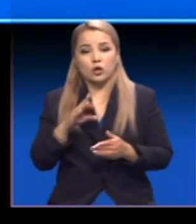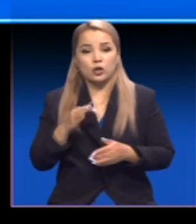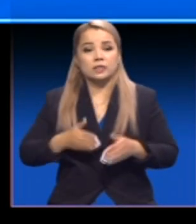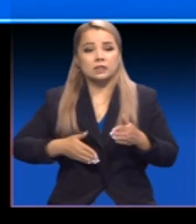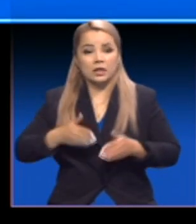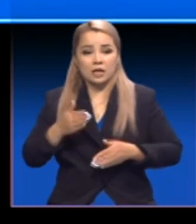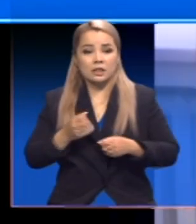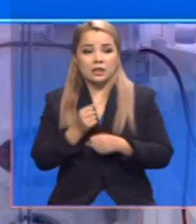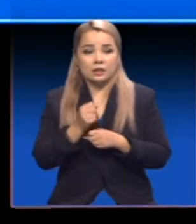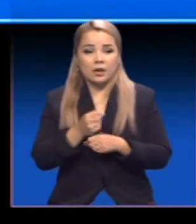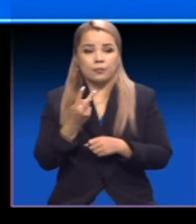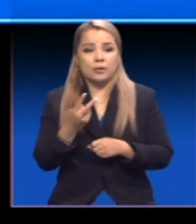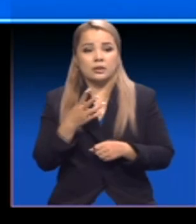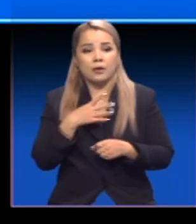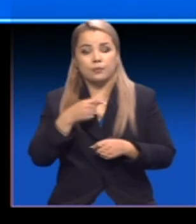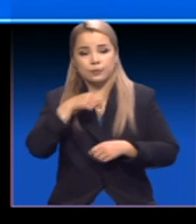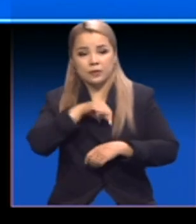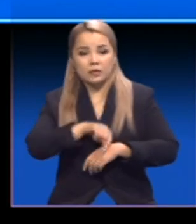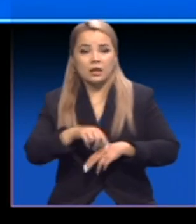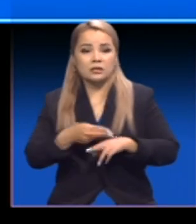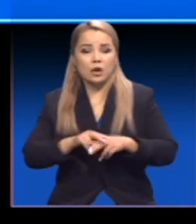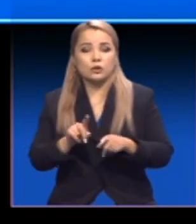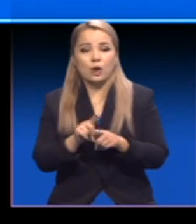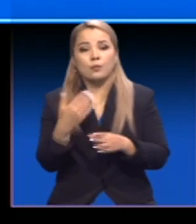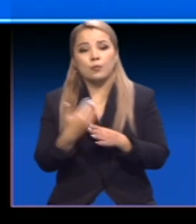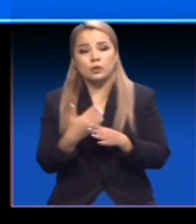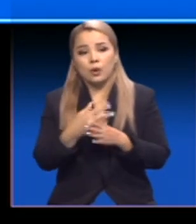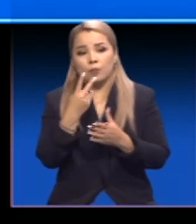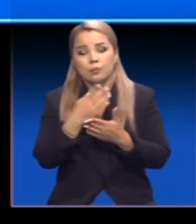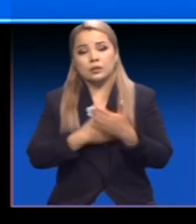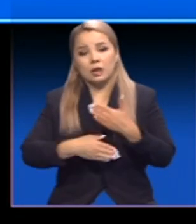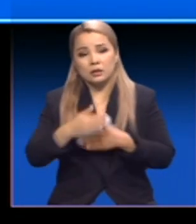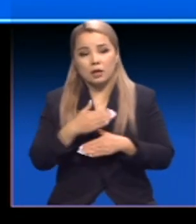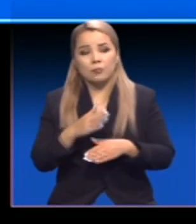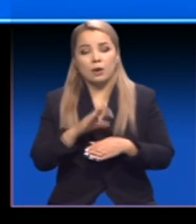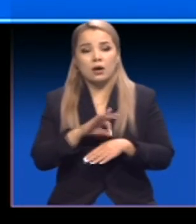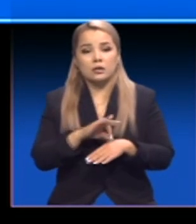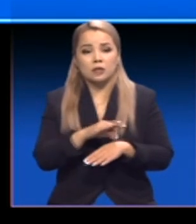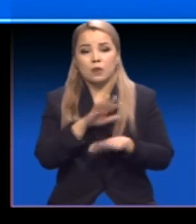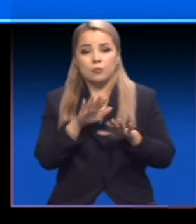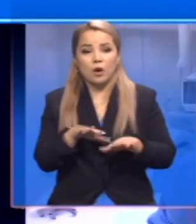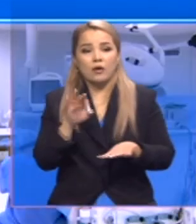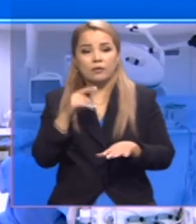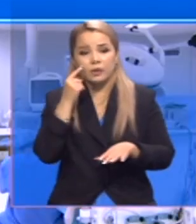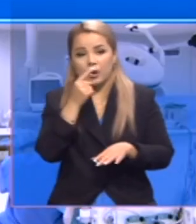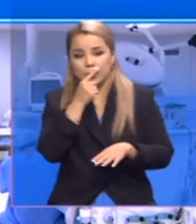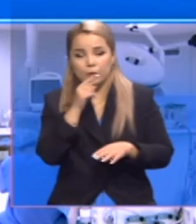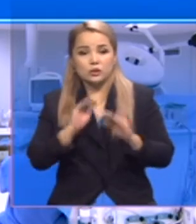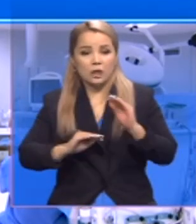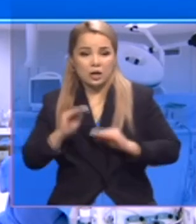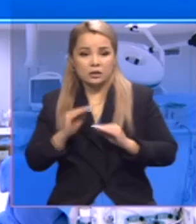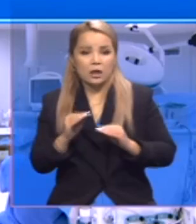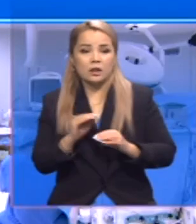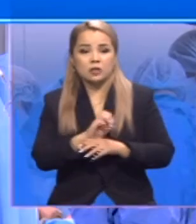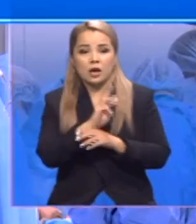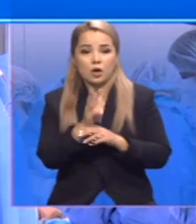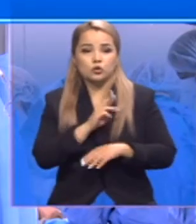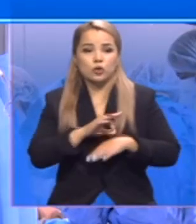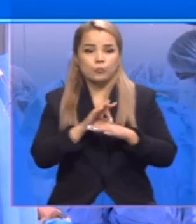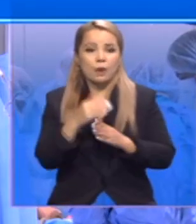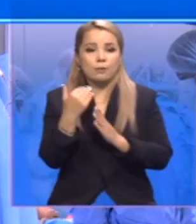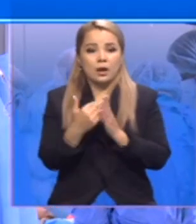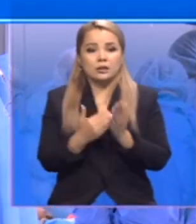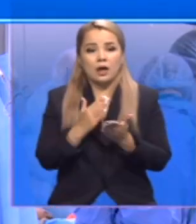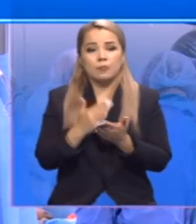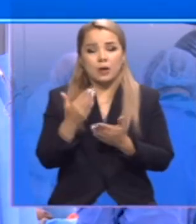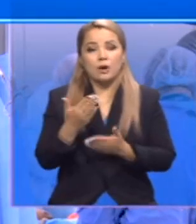экзоскелеттер, екіншісі тамыр патологиясы бар балаларға көмек көрсетуге арналған, сосын ауруханаларда офтальмологиялық жабдықтармен қамтамасыз етуді көздейтін бағдарлама